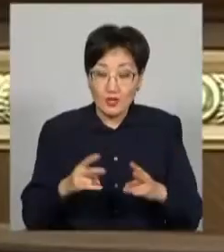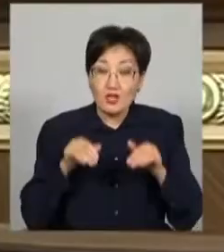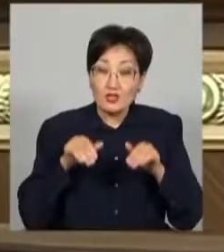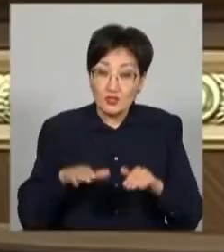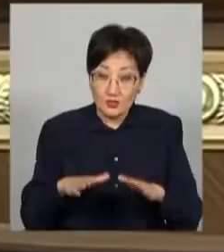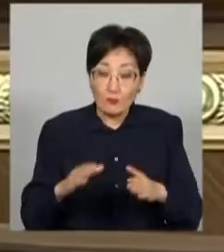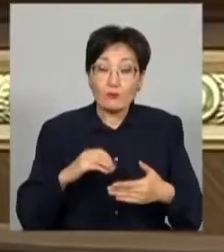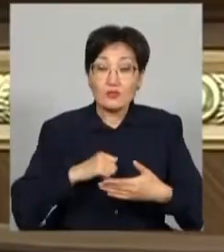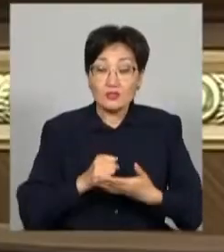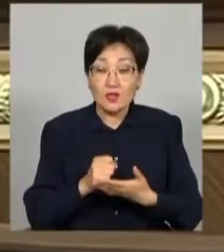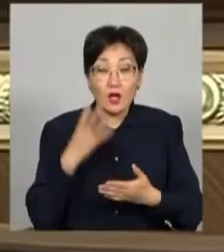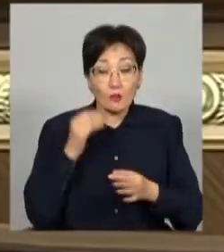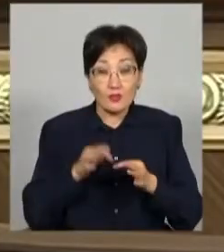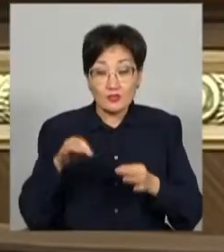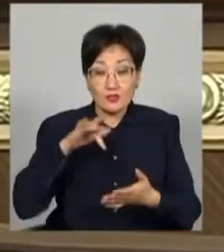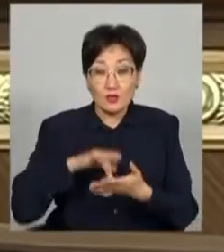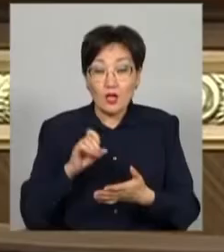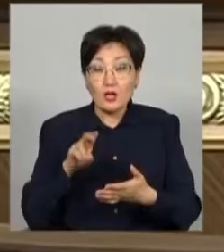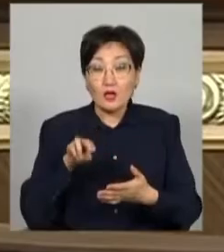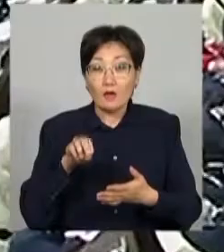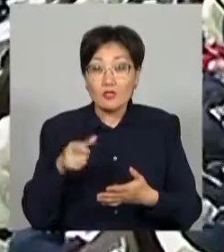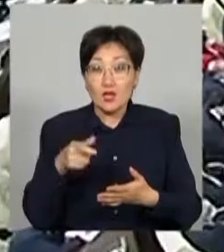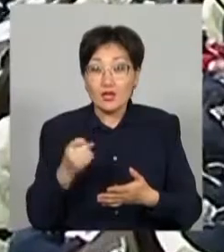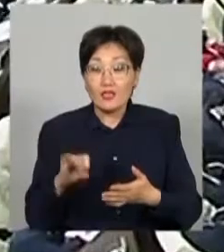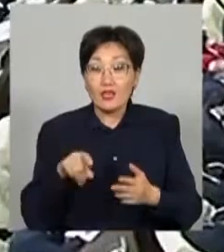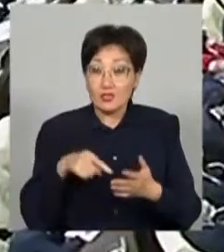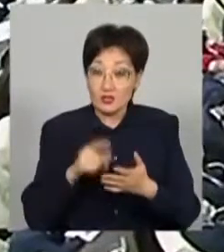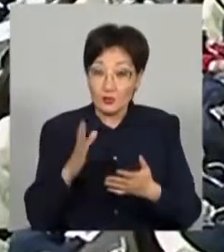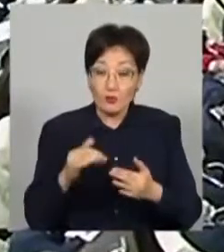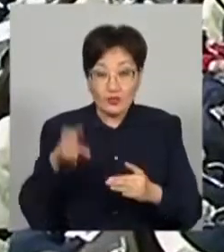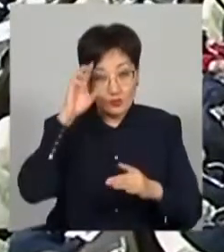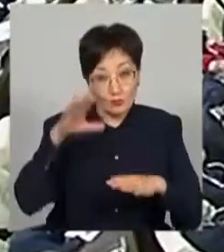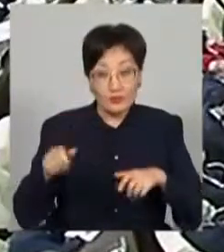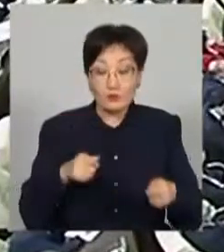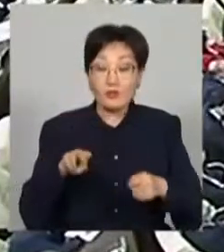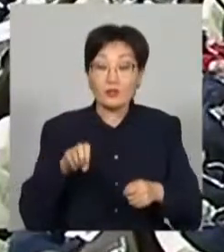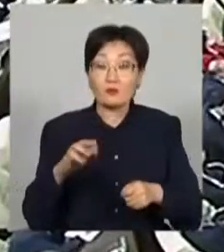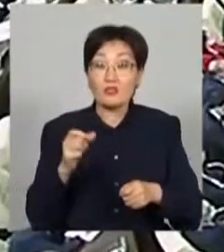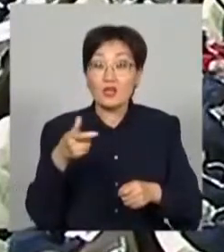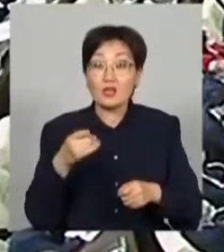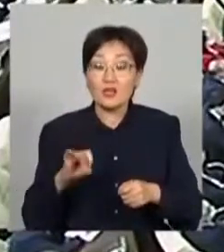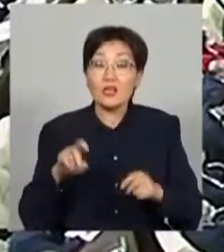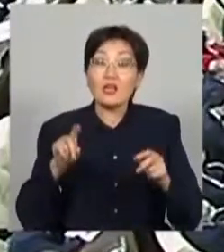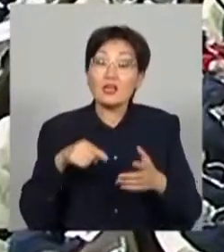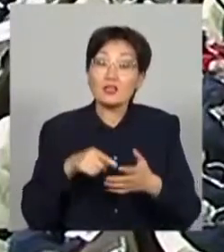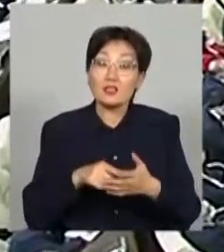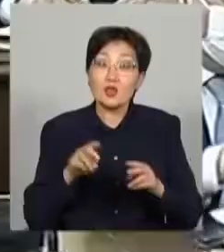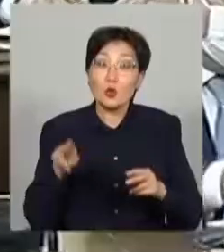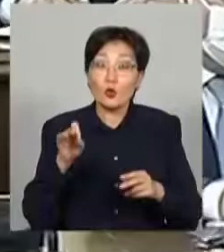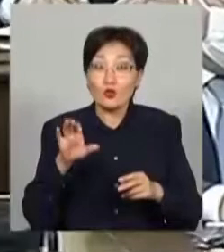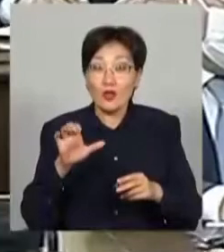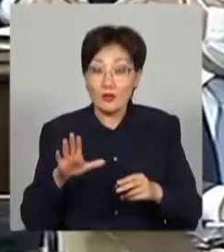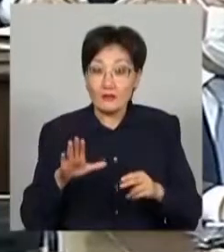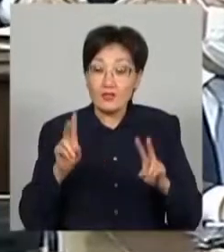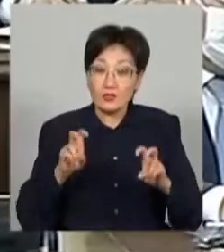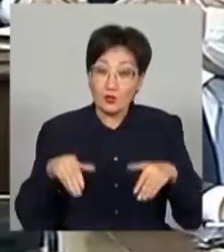шықса, онда Алматы облысының орталығы Қапшағай қаласы болады. Осы ретте мемлекет басшысы Қапшағай қаласына дін Мұхаммед Қонаевтың атын беру туралы